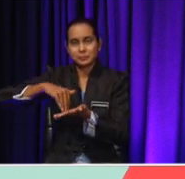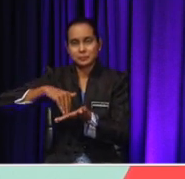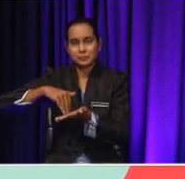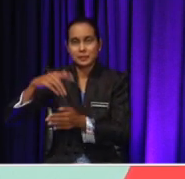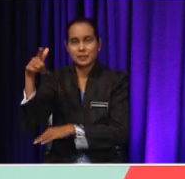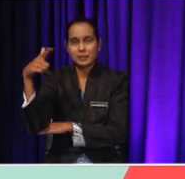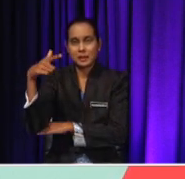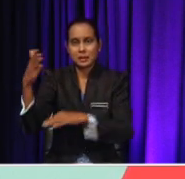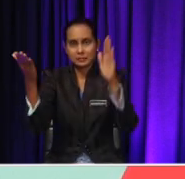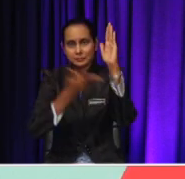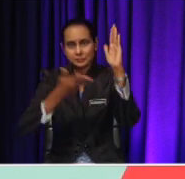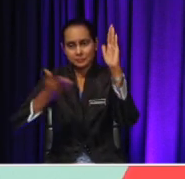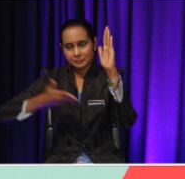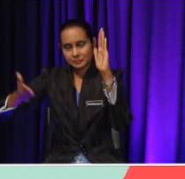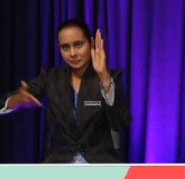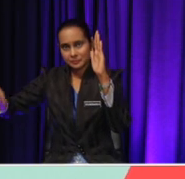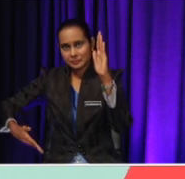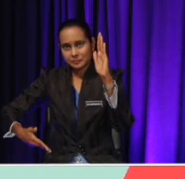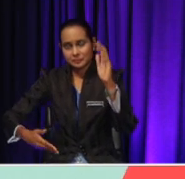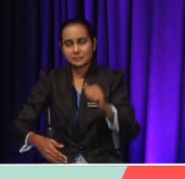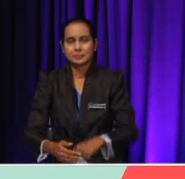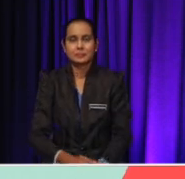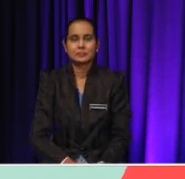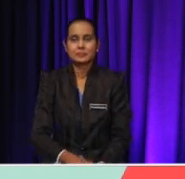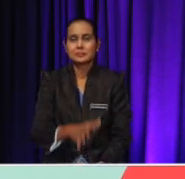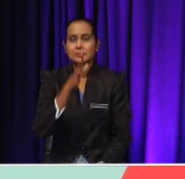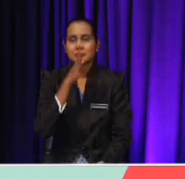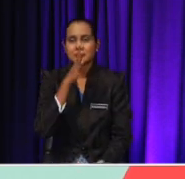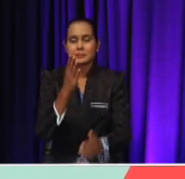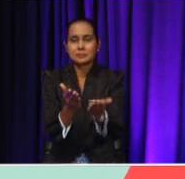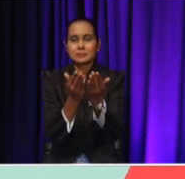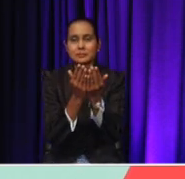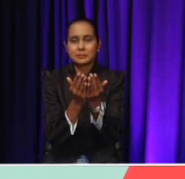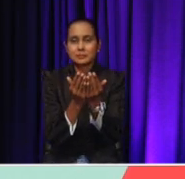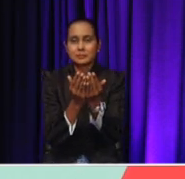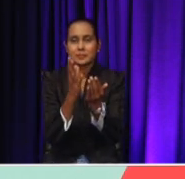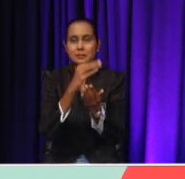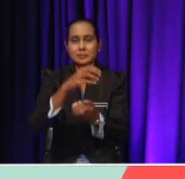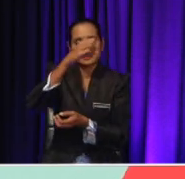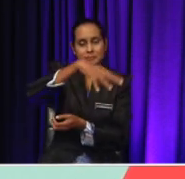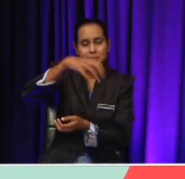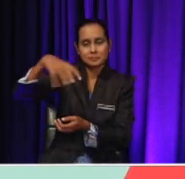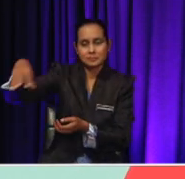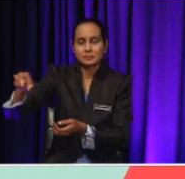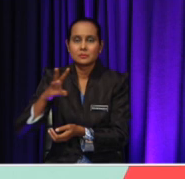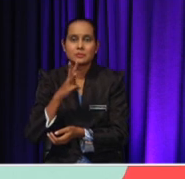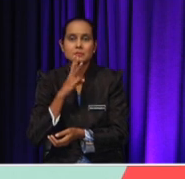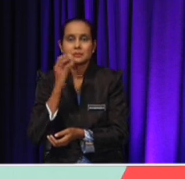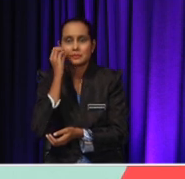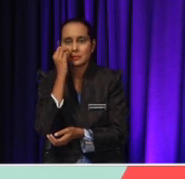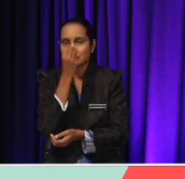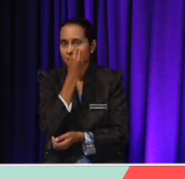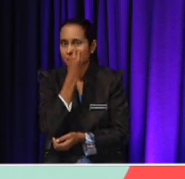berdoa untuk bondeh dan Menyiram air mawar di atas Pusara Bondan yang keenam